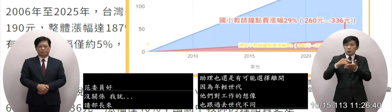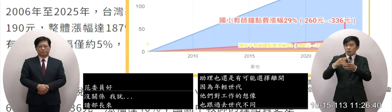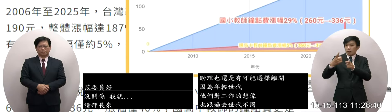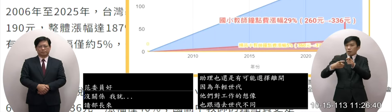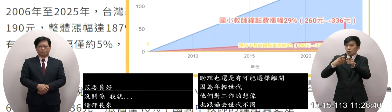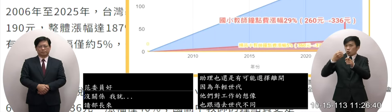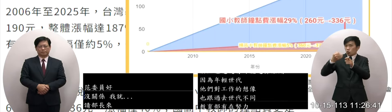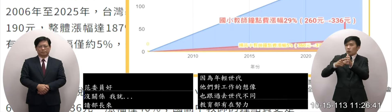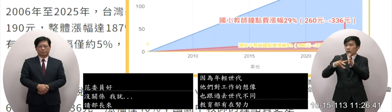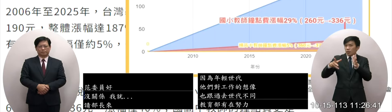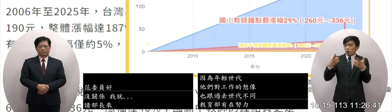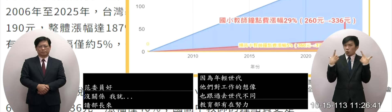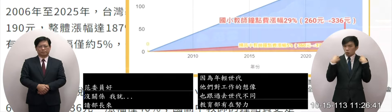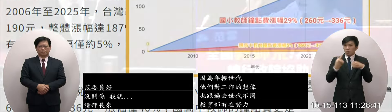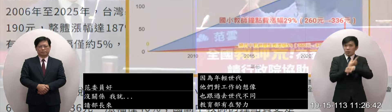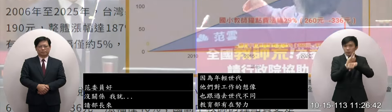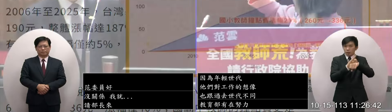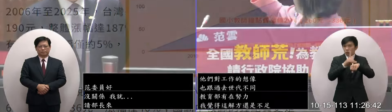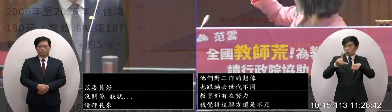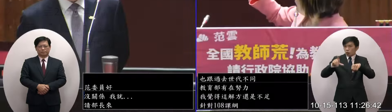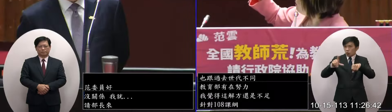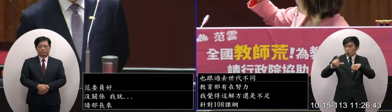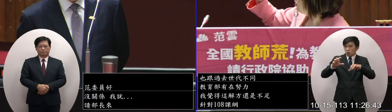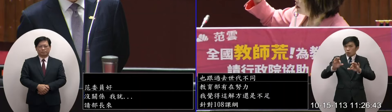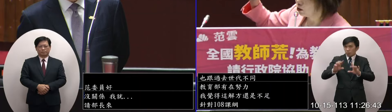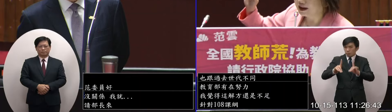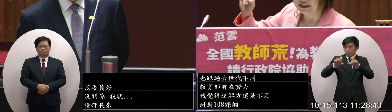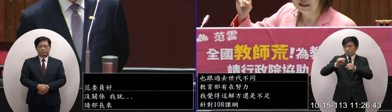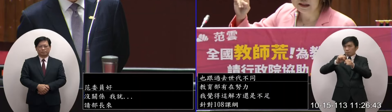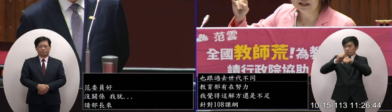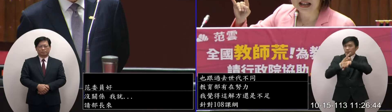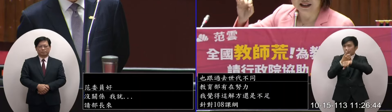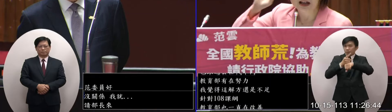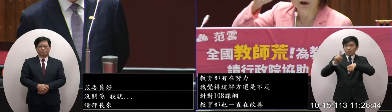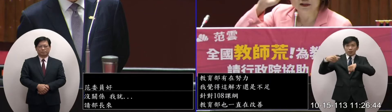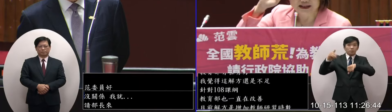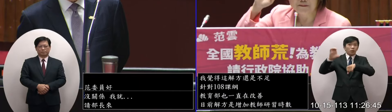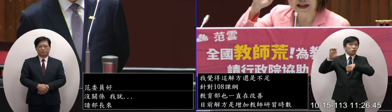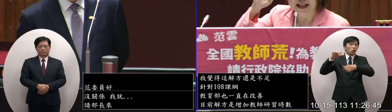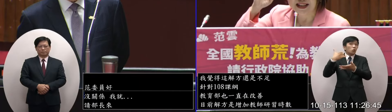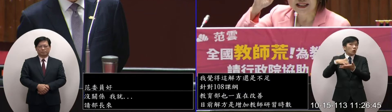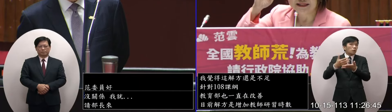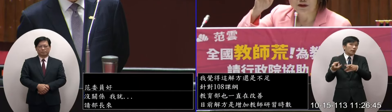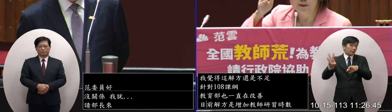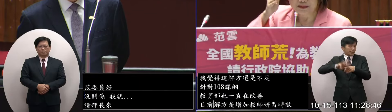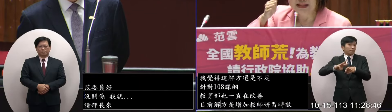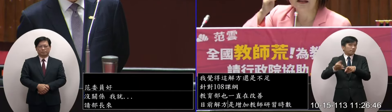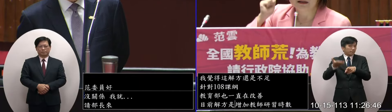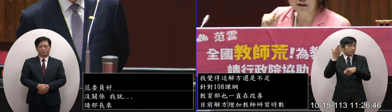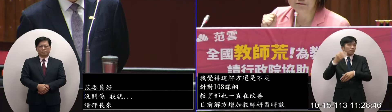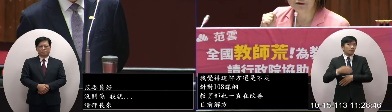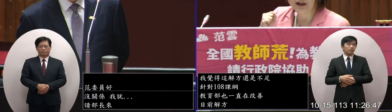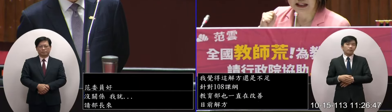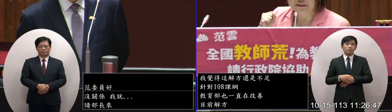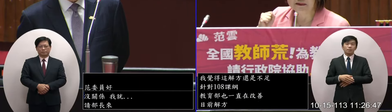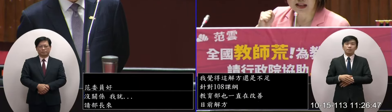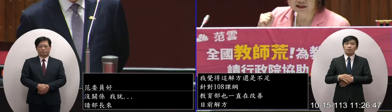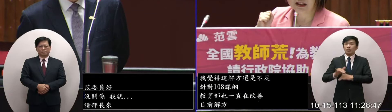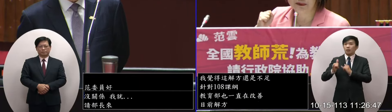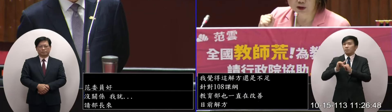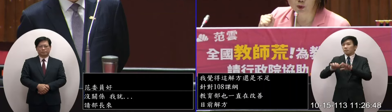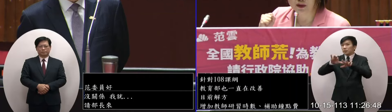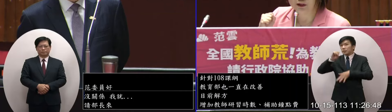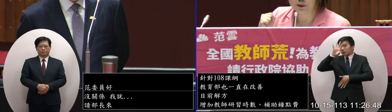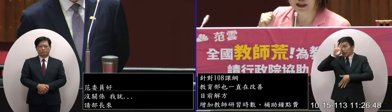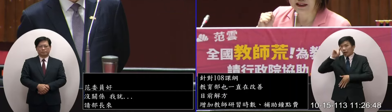料，66元一小时，涨到190块，是不是涨了超过3倍？那我们民进党政府里面